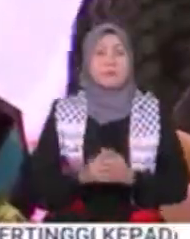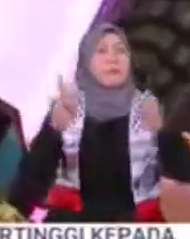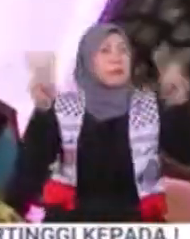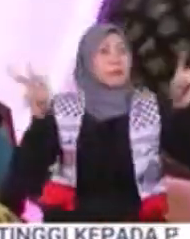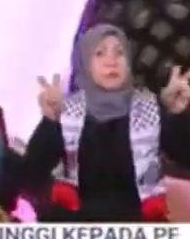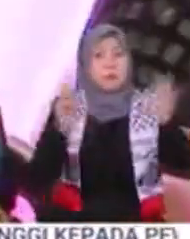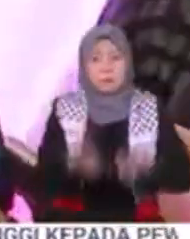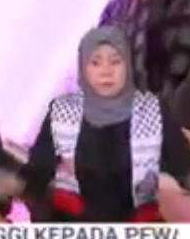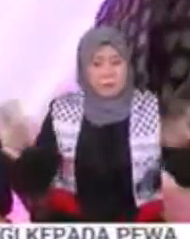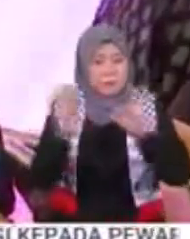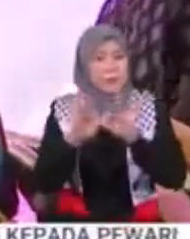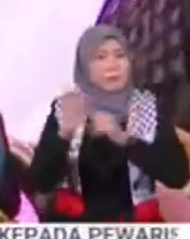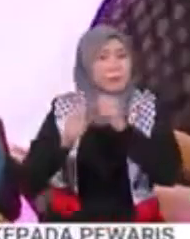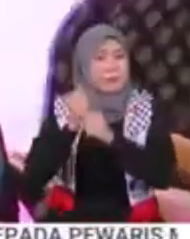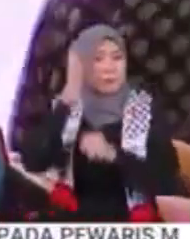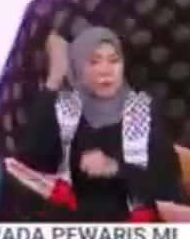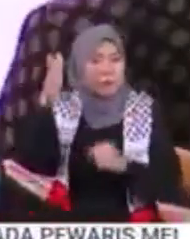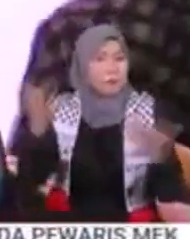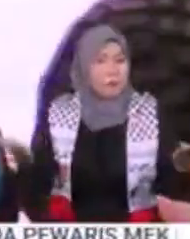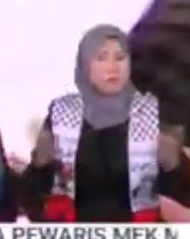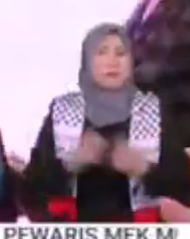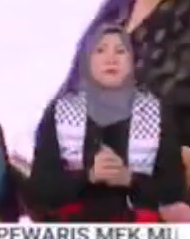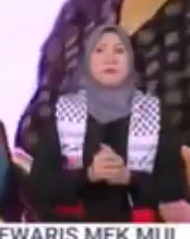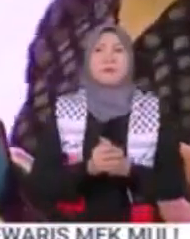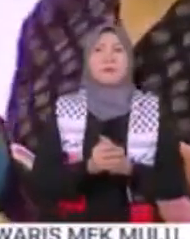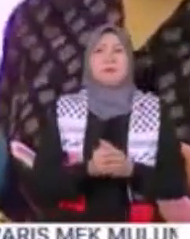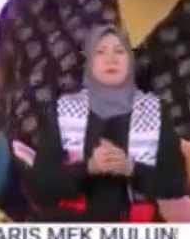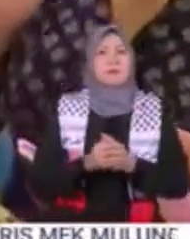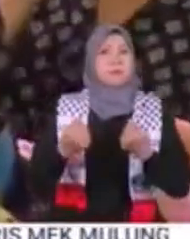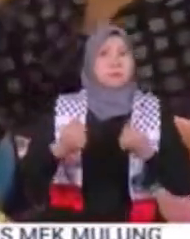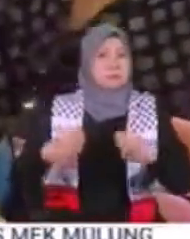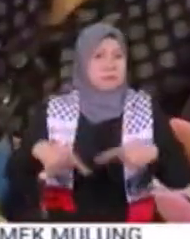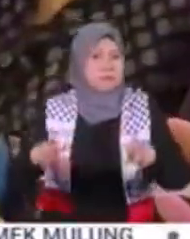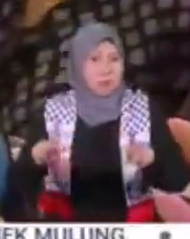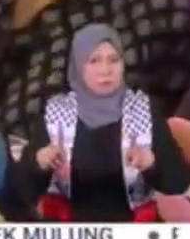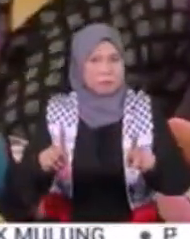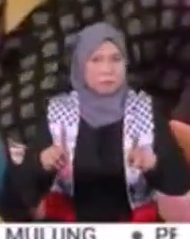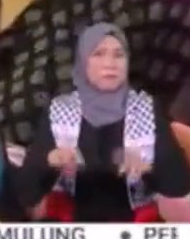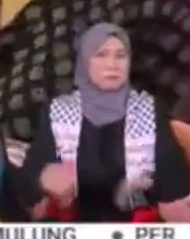juga akan bercakap tema yang penting juga tahun hadapan, iaitu tema ruang dan peluang.